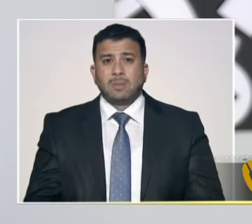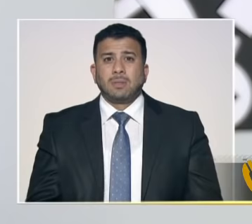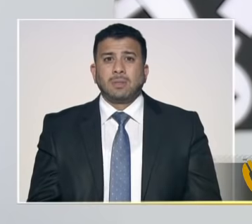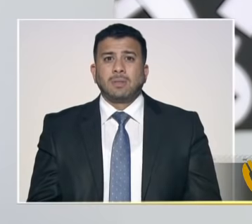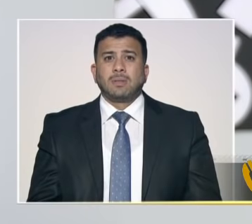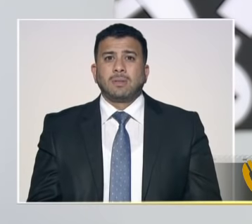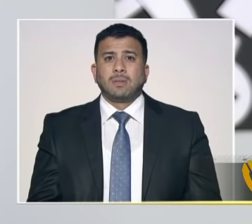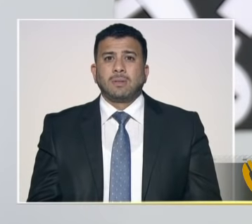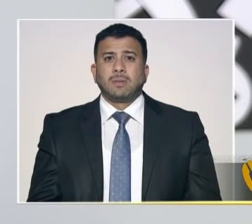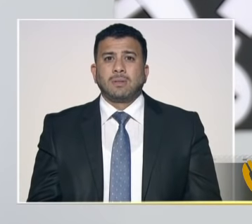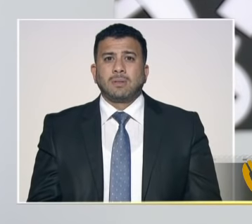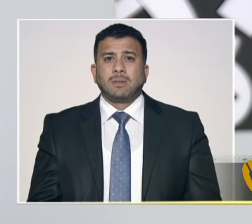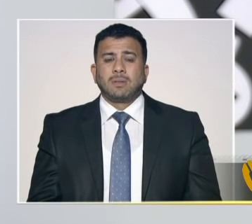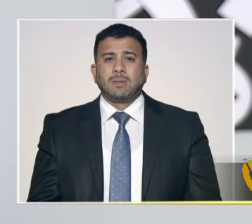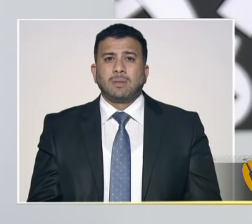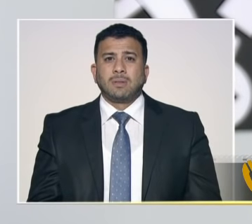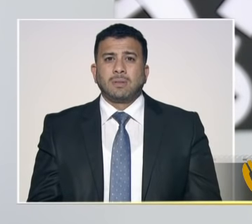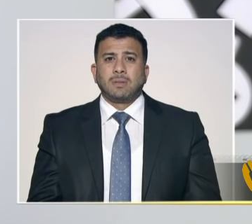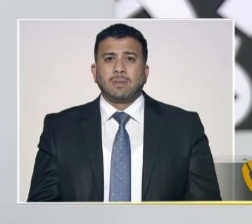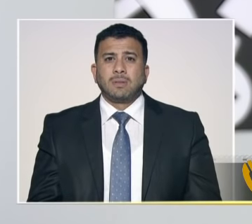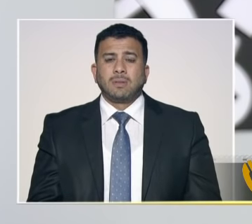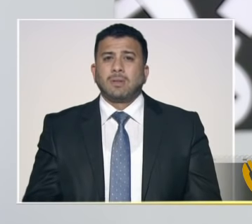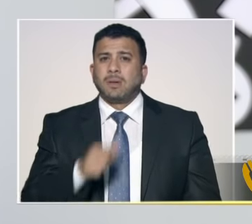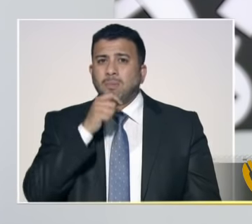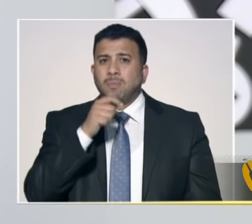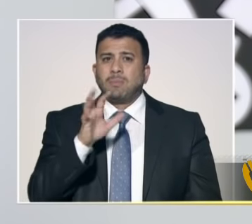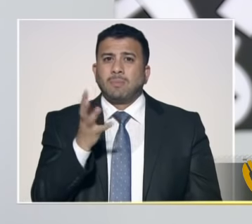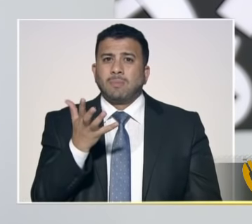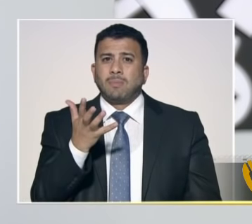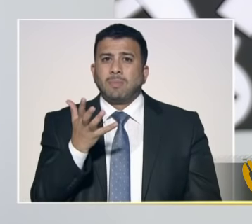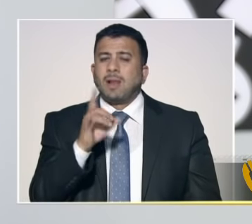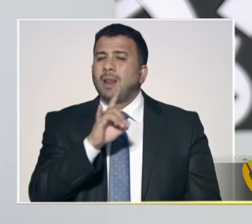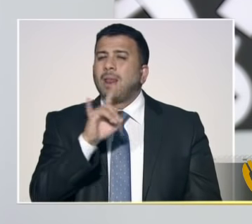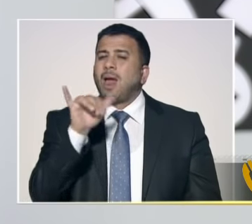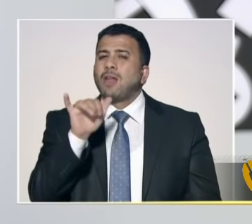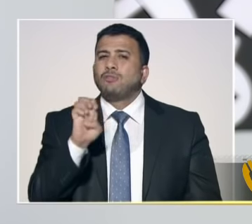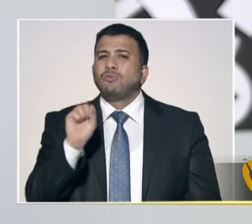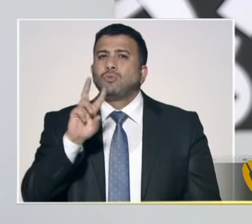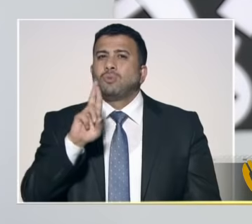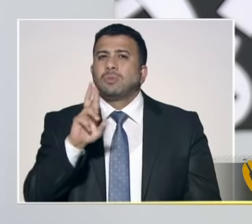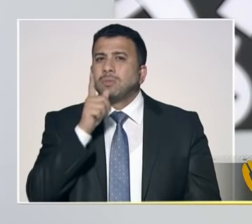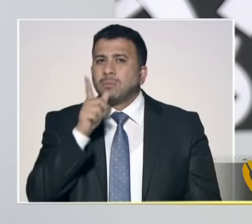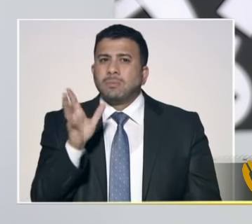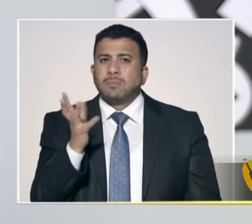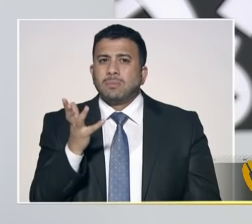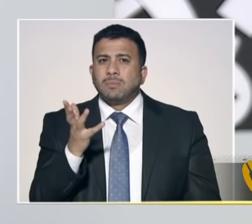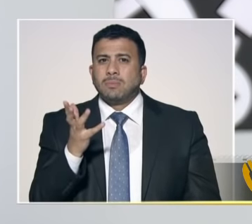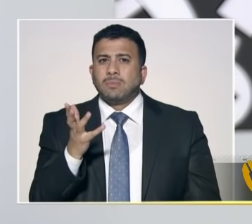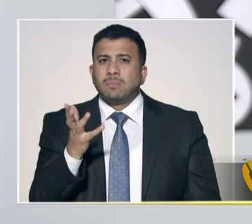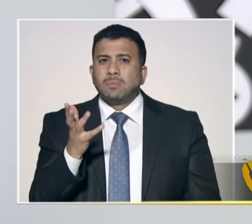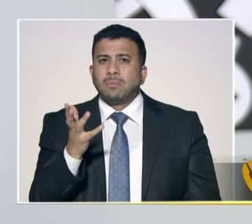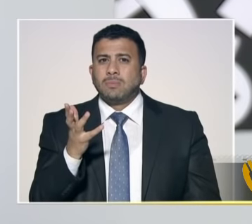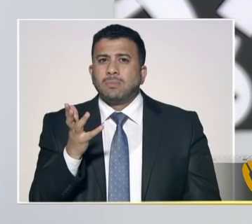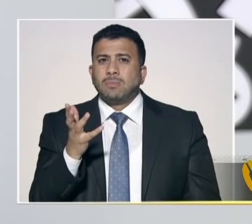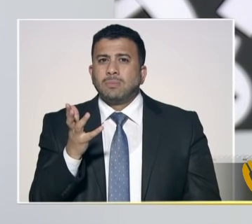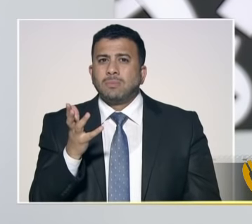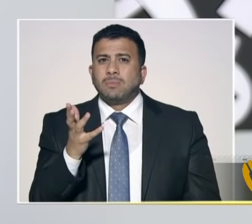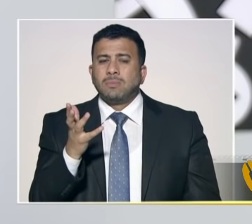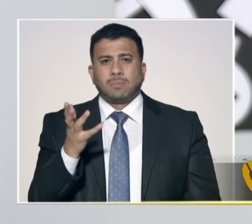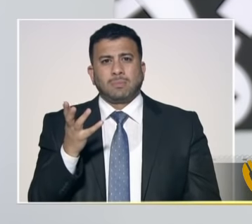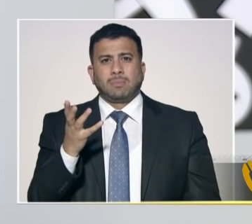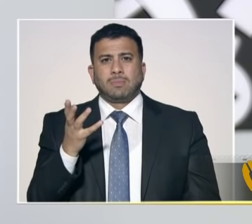السؤال متعلق بالسؤال الأول، يعني إذا كان مثلا لا يجوز أو شيء هيك من هذا، شنو يصير فيه؟ أنا توني من جمعة وهكي،